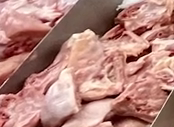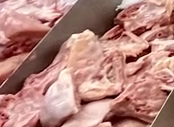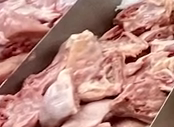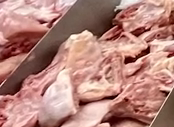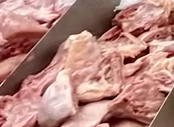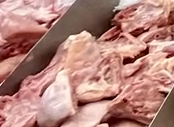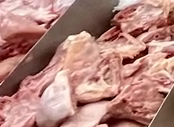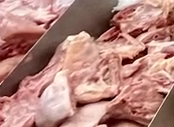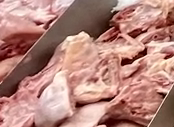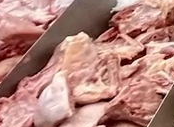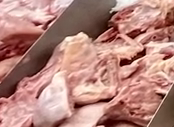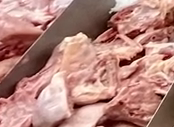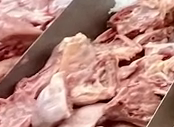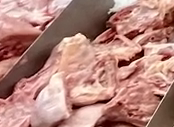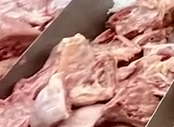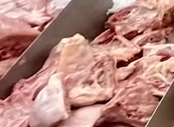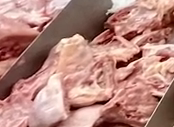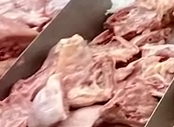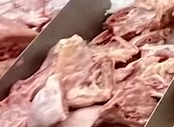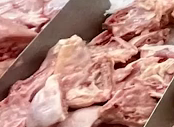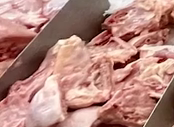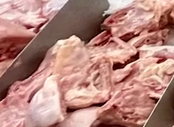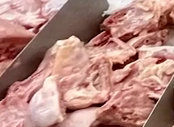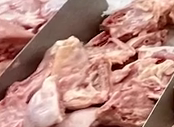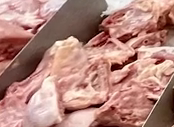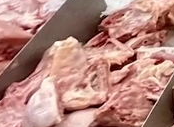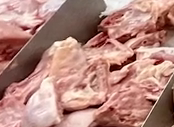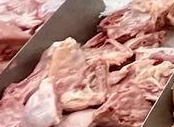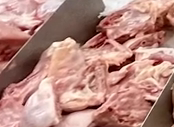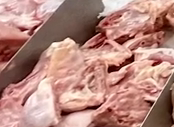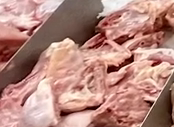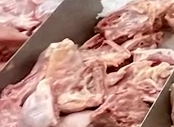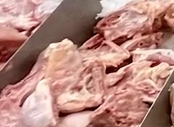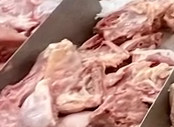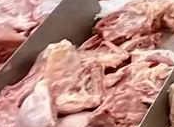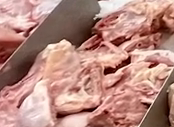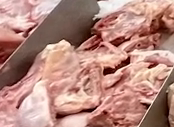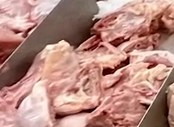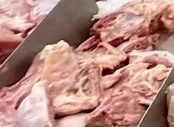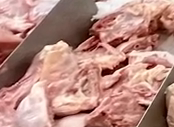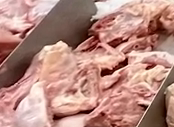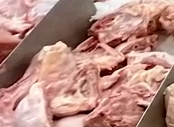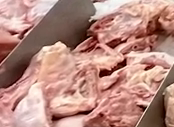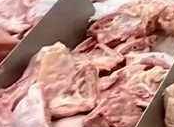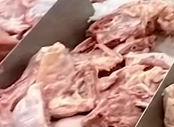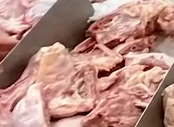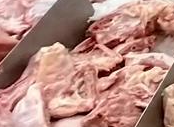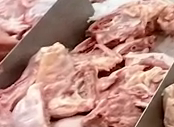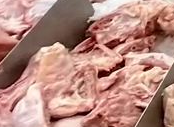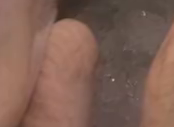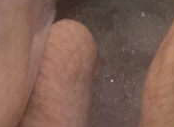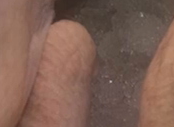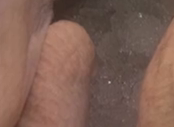bahawa kita lebih banyak membantu penternak luar negara daripada Brazil. Jadi kita kena selesai secepat mungkin masalah yang dihadapi